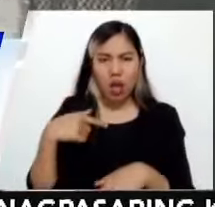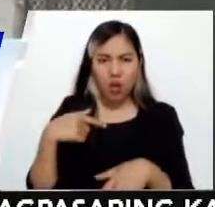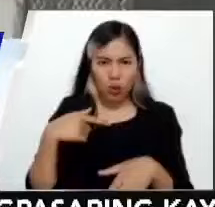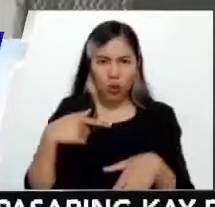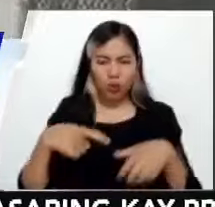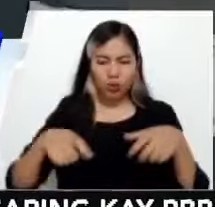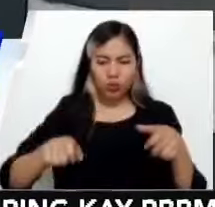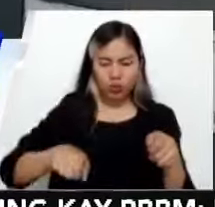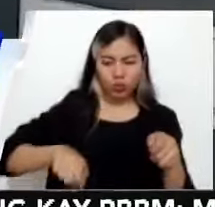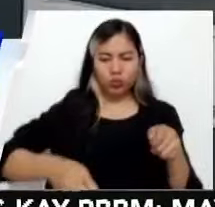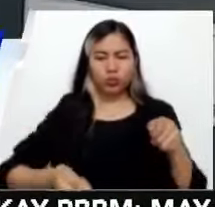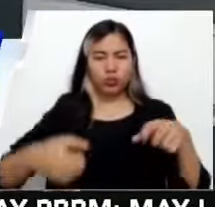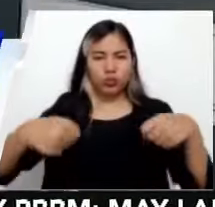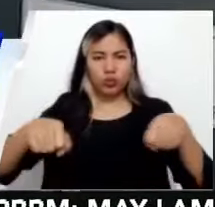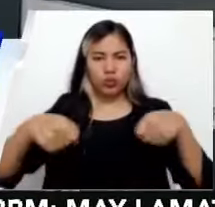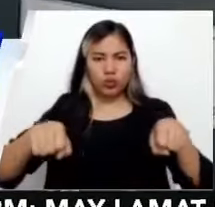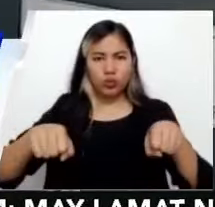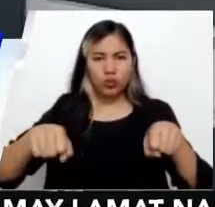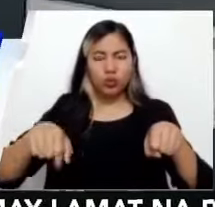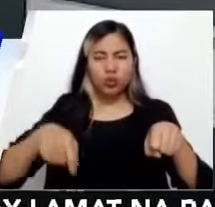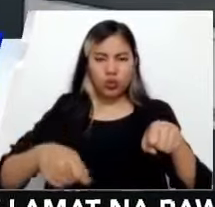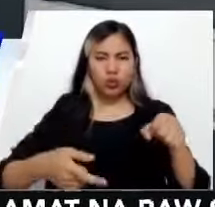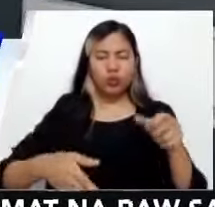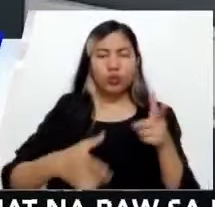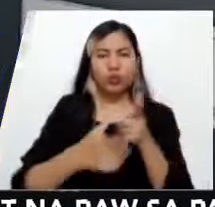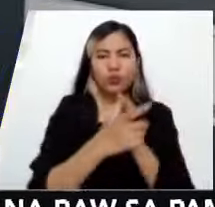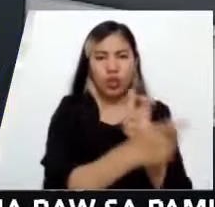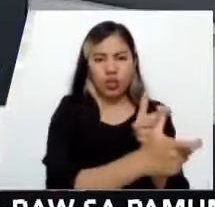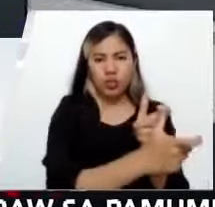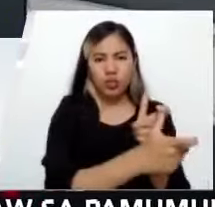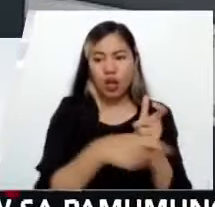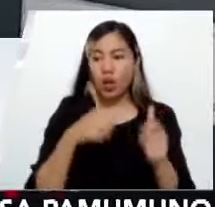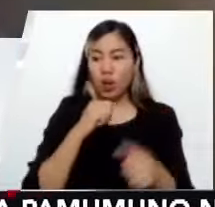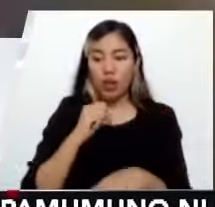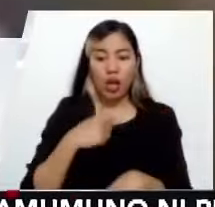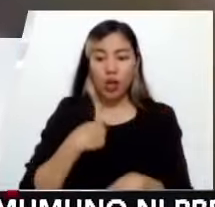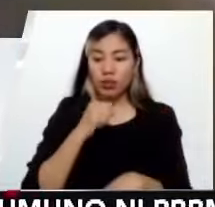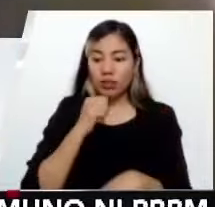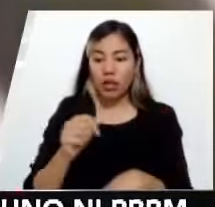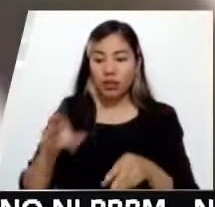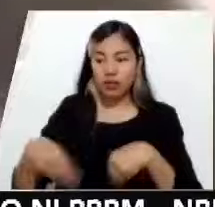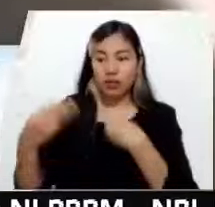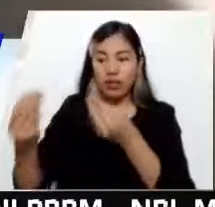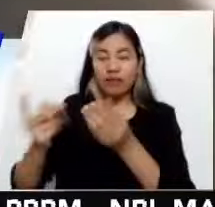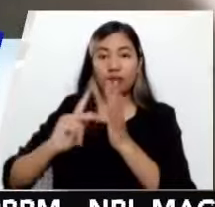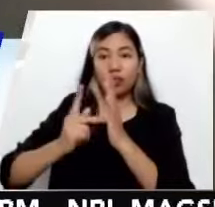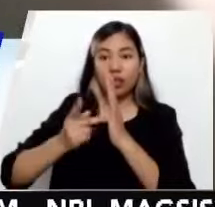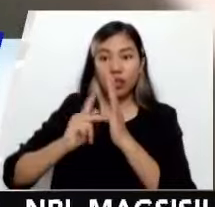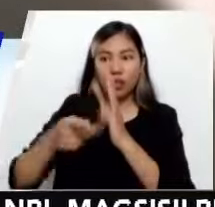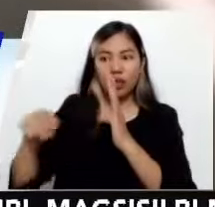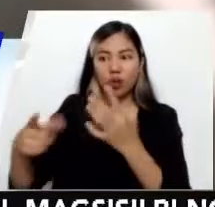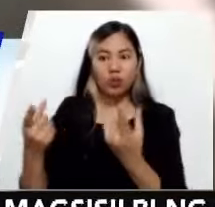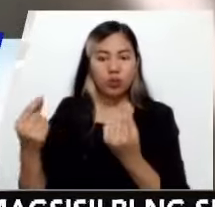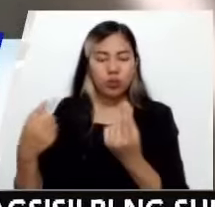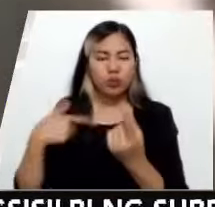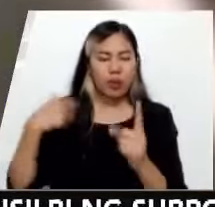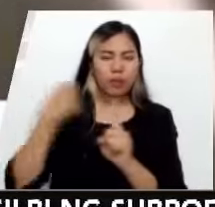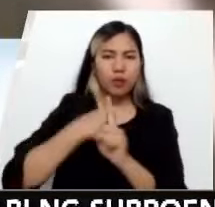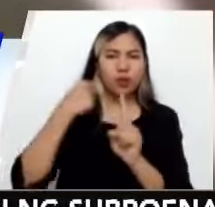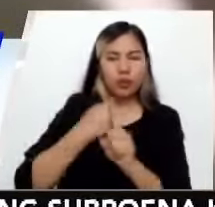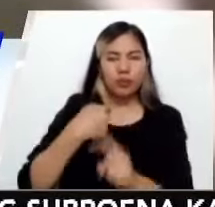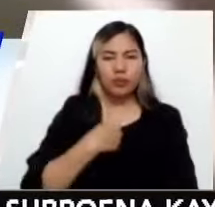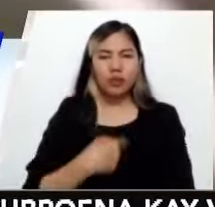na pang-abot. Nung hindi ko binigay yung susi, yun, biglang niya na ako pinagsasapak. Napag-alaman din ng pulisya na ang